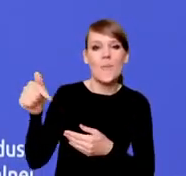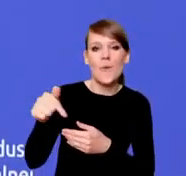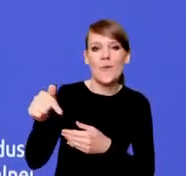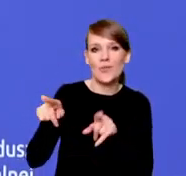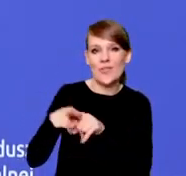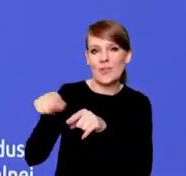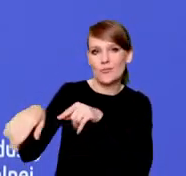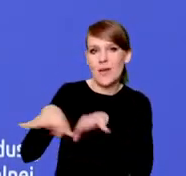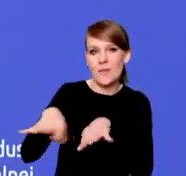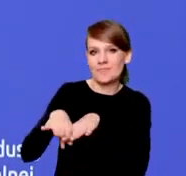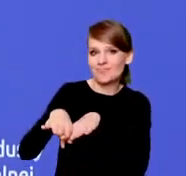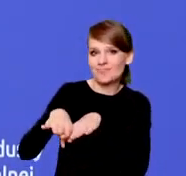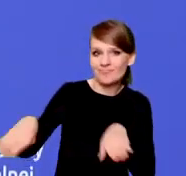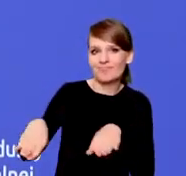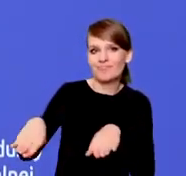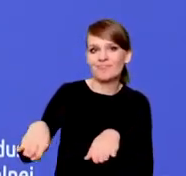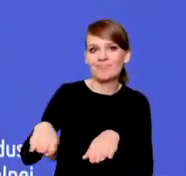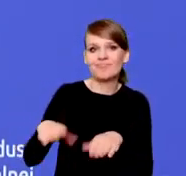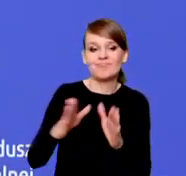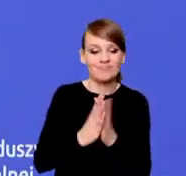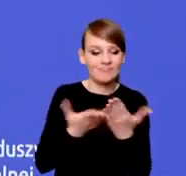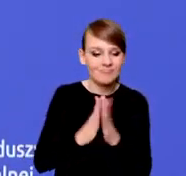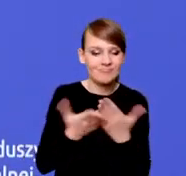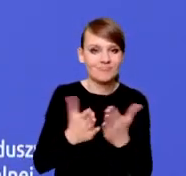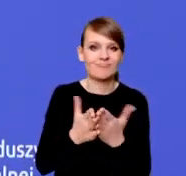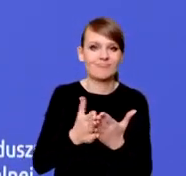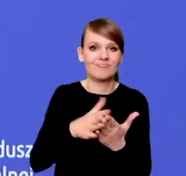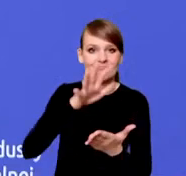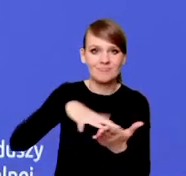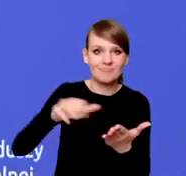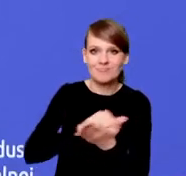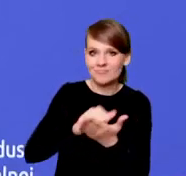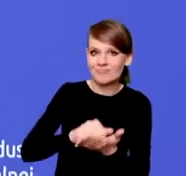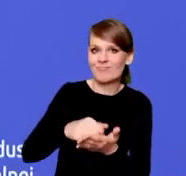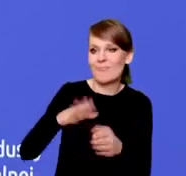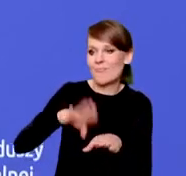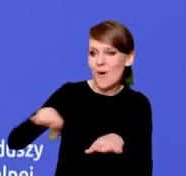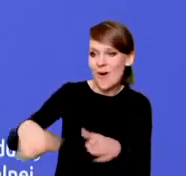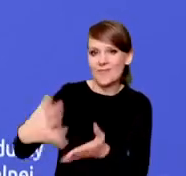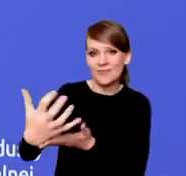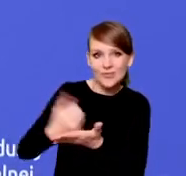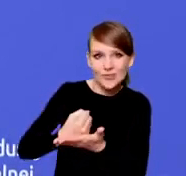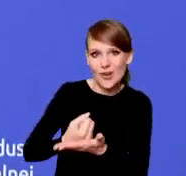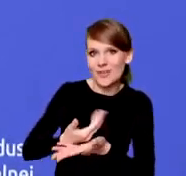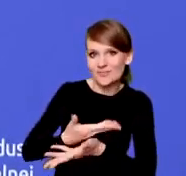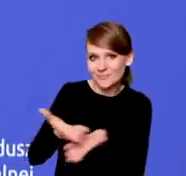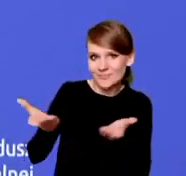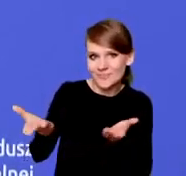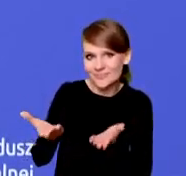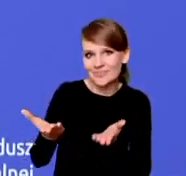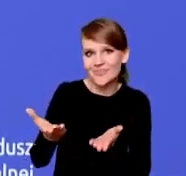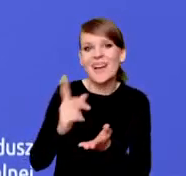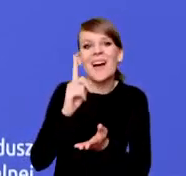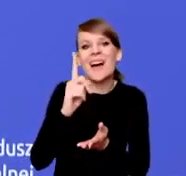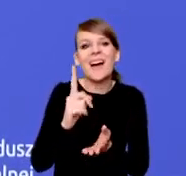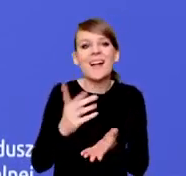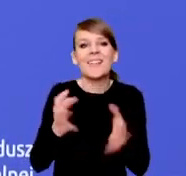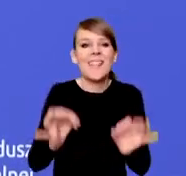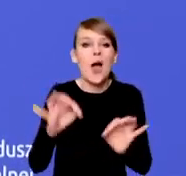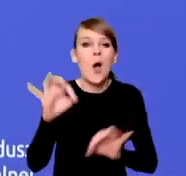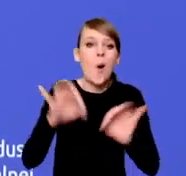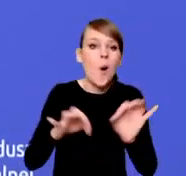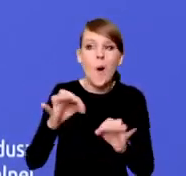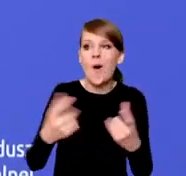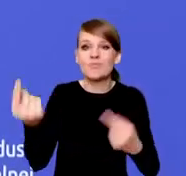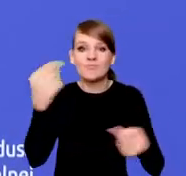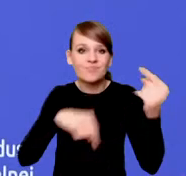raport wydrukowany w wydrukowanej formie pobrać. Niestety jesteśmy tylko wirtualnie obecni, ale proszę Państwa,